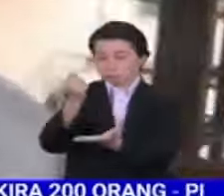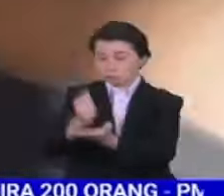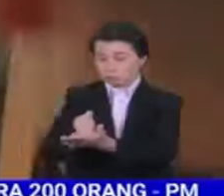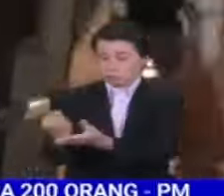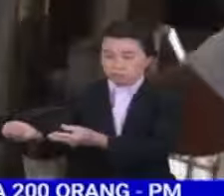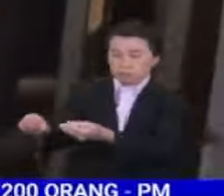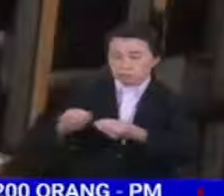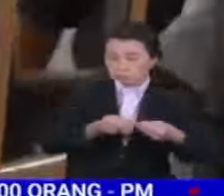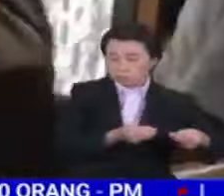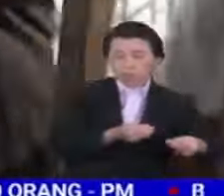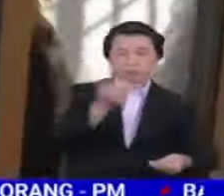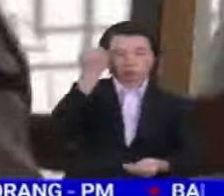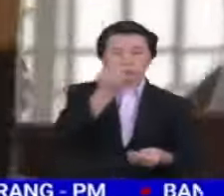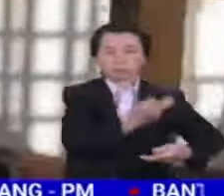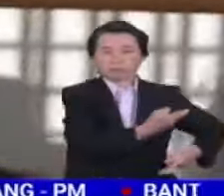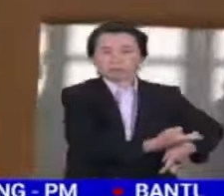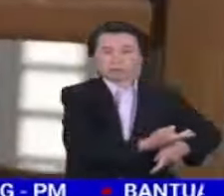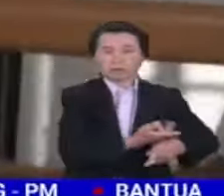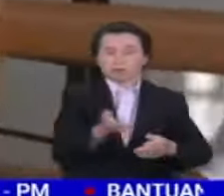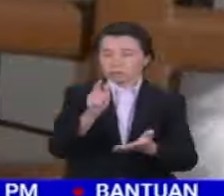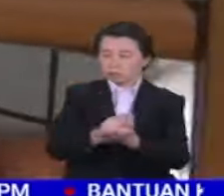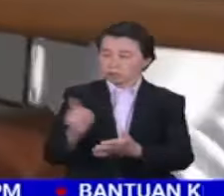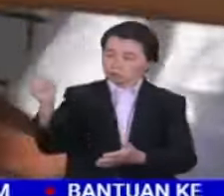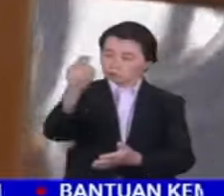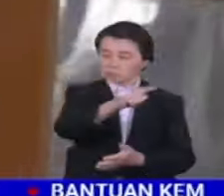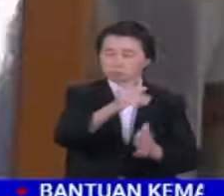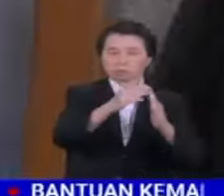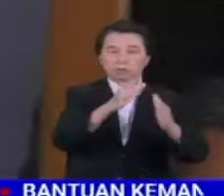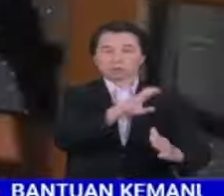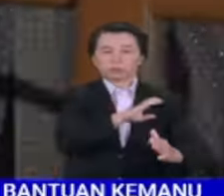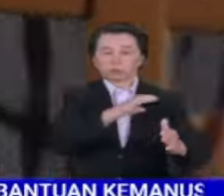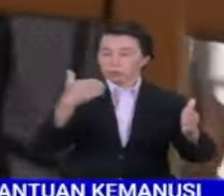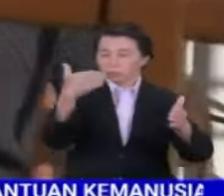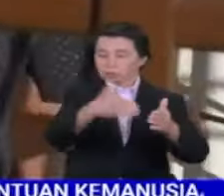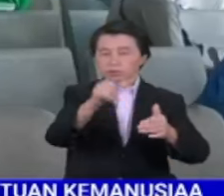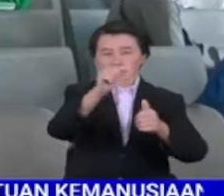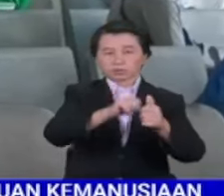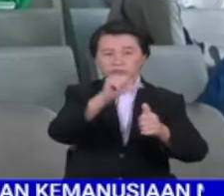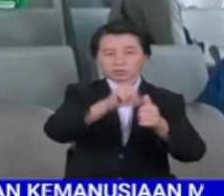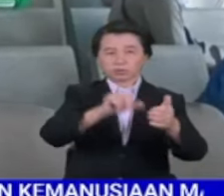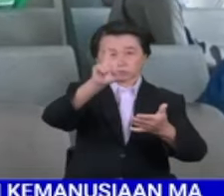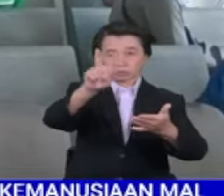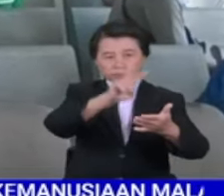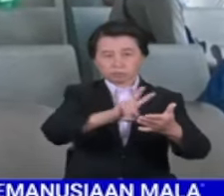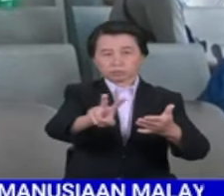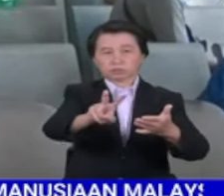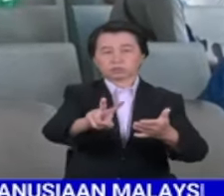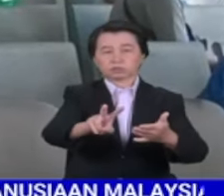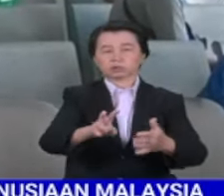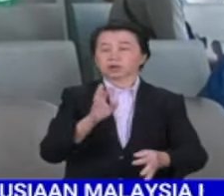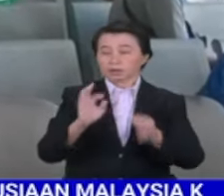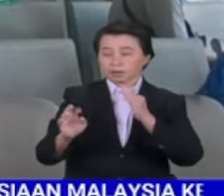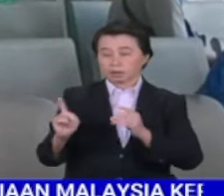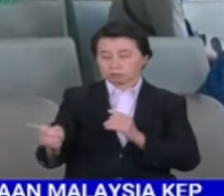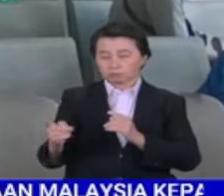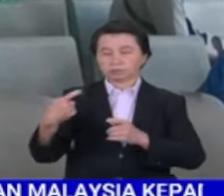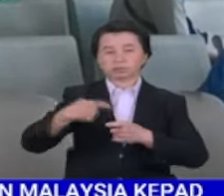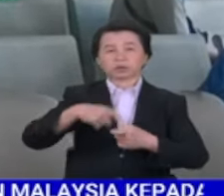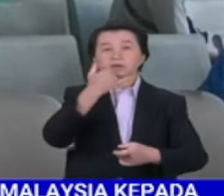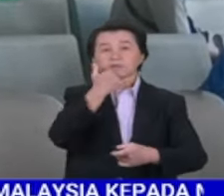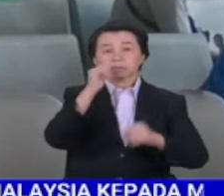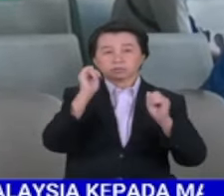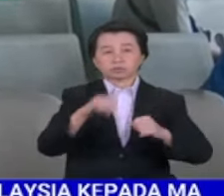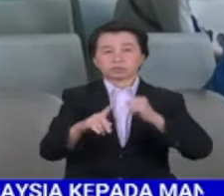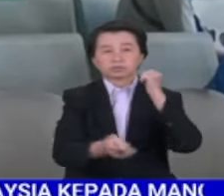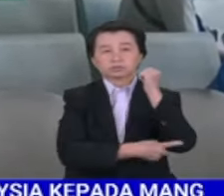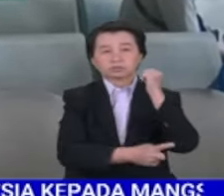password kepada mahkamah dan melaporkan diri di Balai Polis berdekatan setiap 2 minggu jika Sabit kesalahan boleh